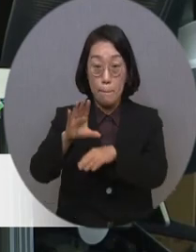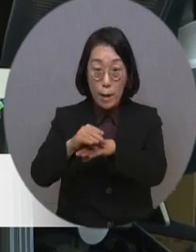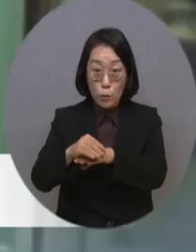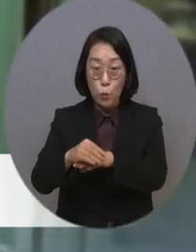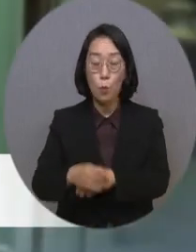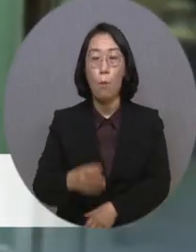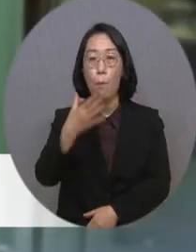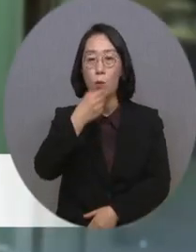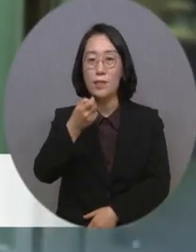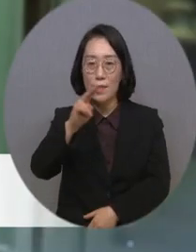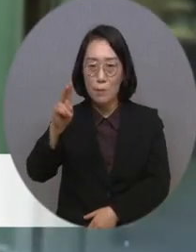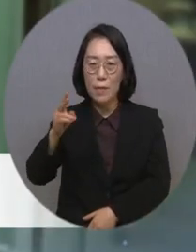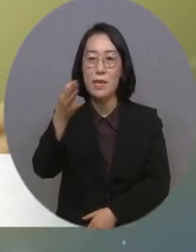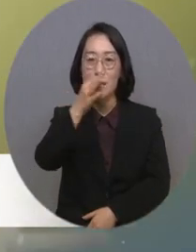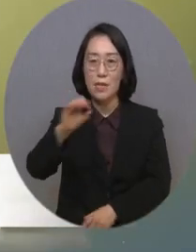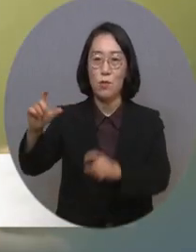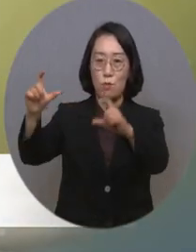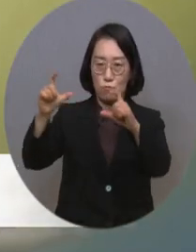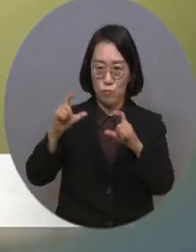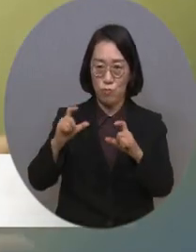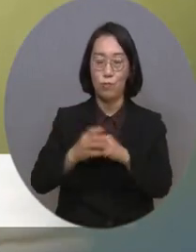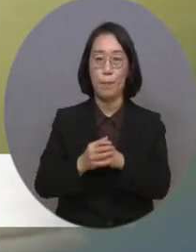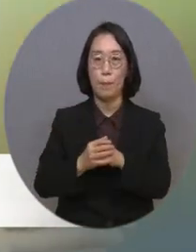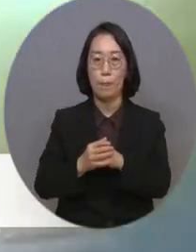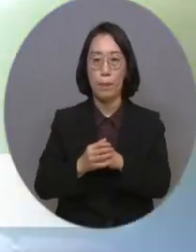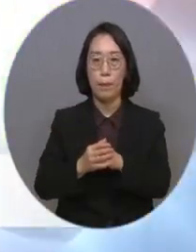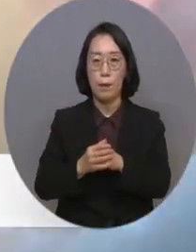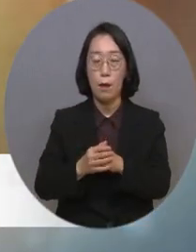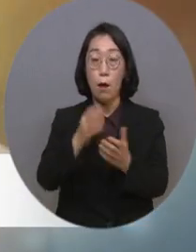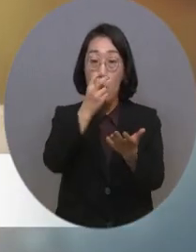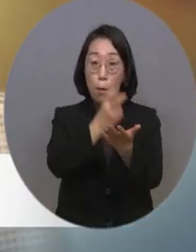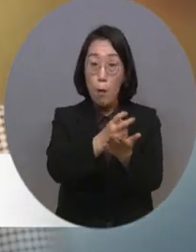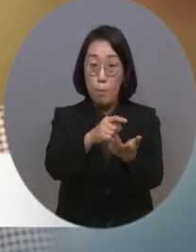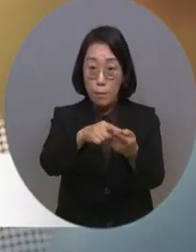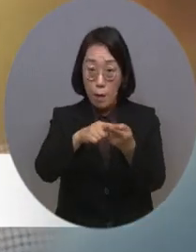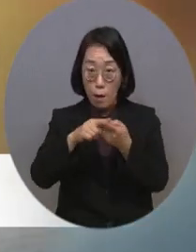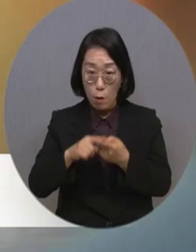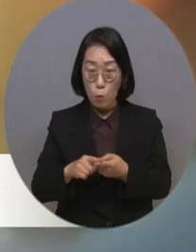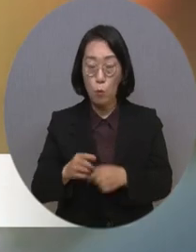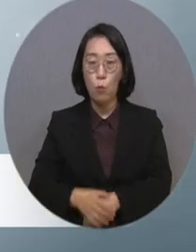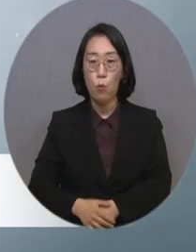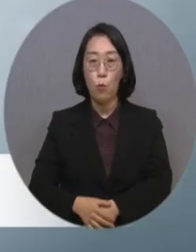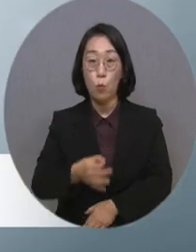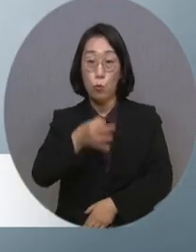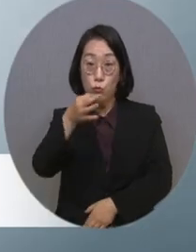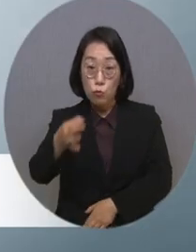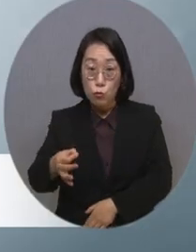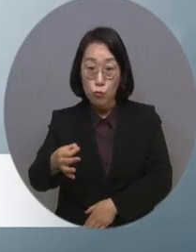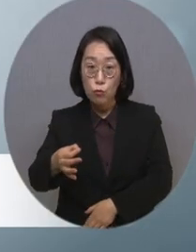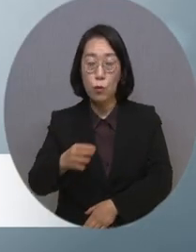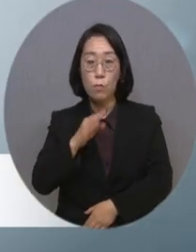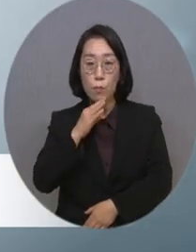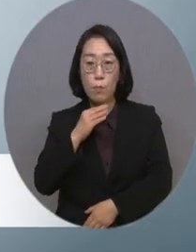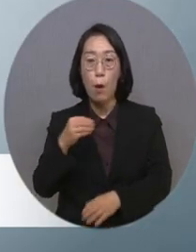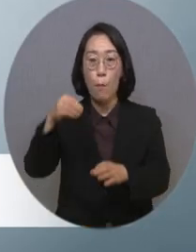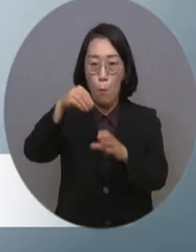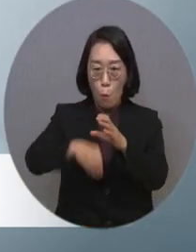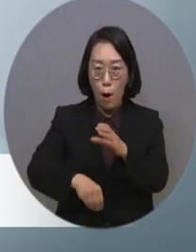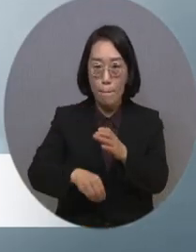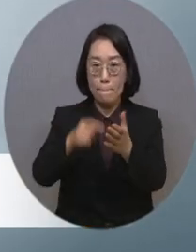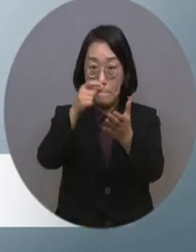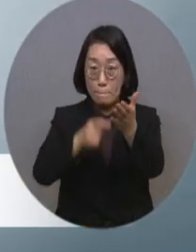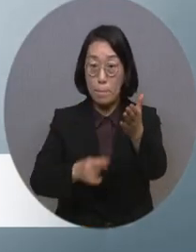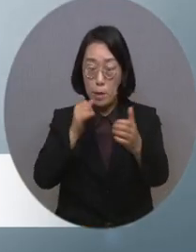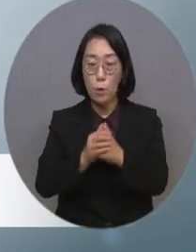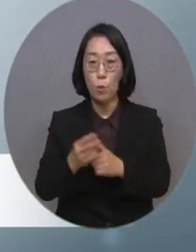발표했습니다 방송법에 따른 장애인복지 채널은 유료 방송 플랫폼의 의무 전송되며 복지tv는